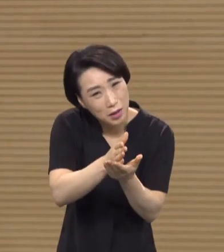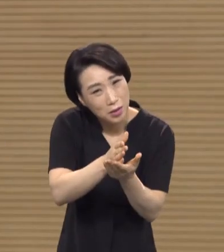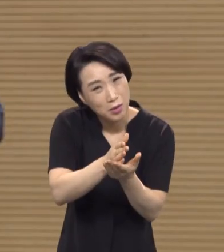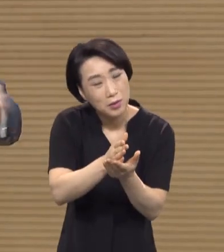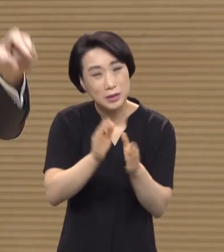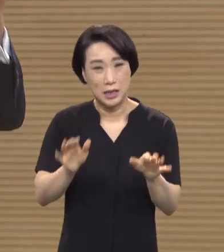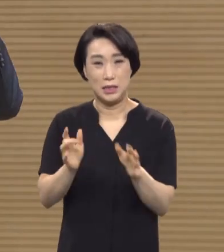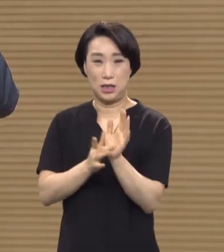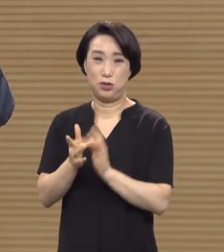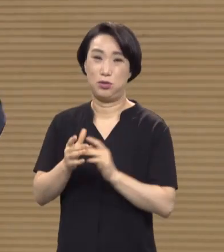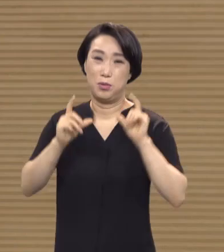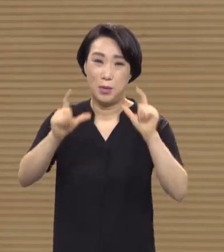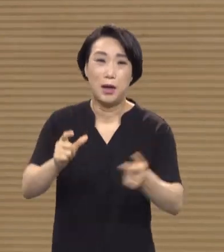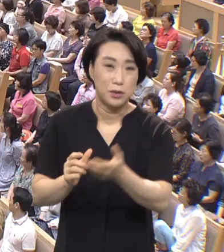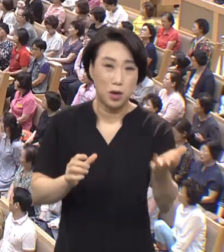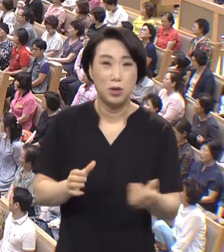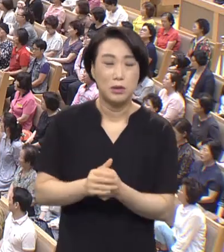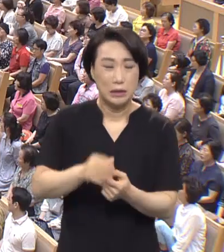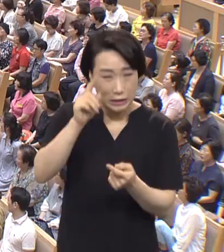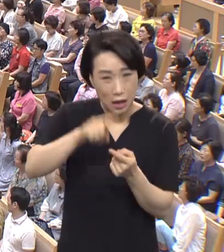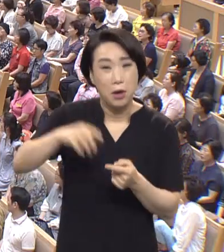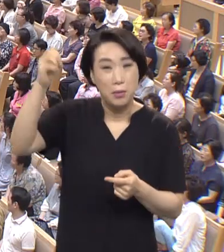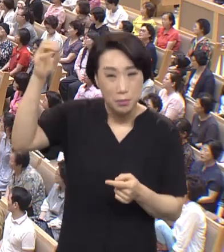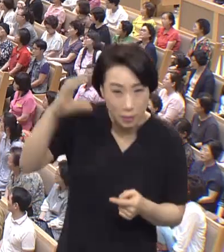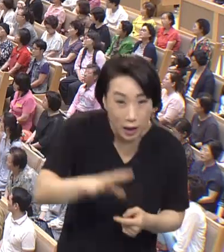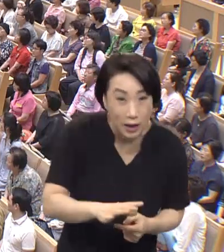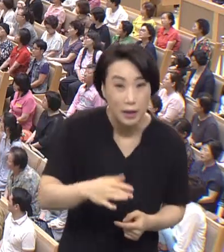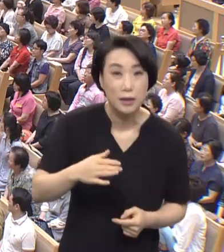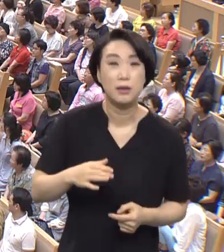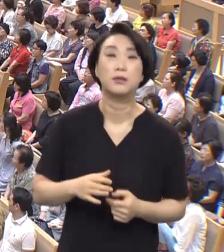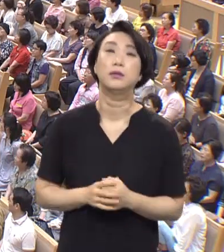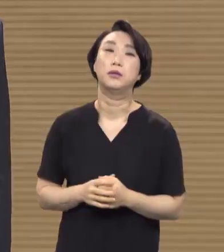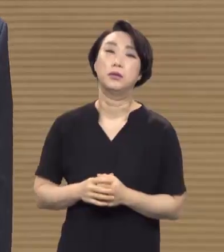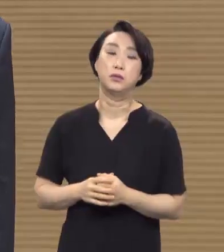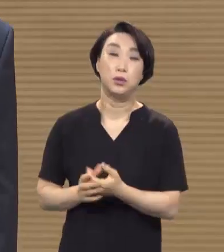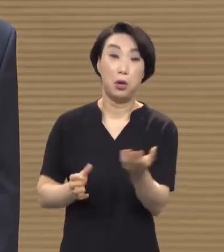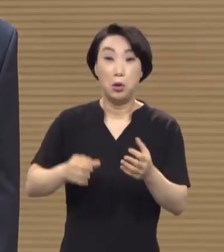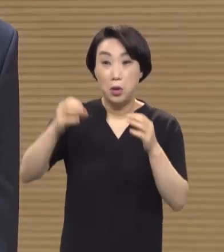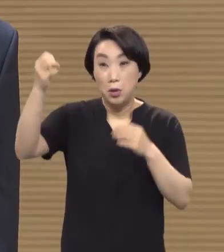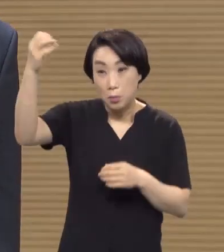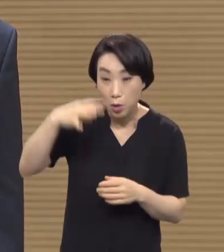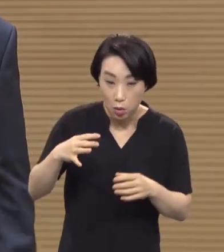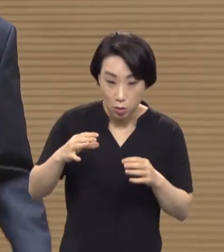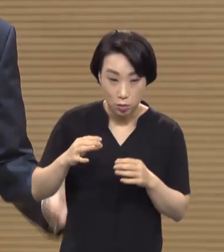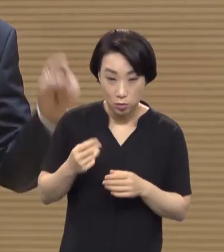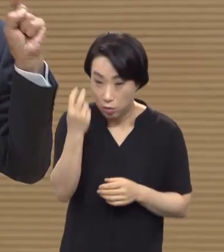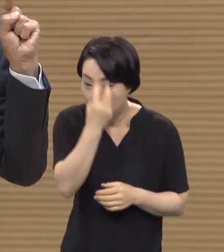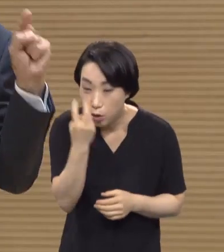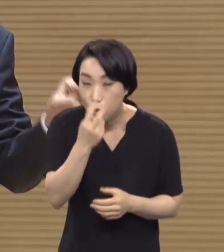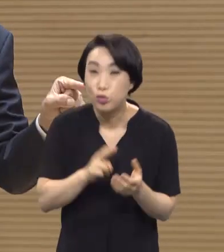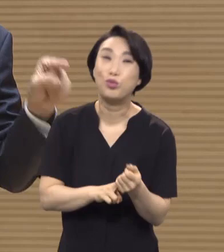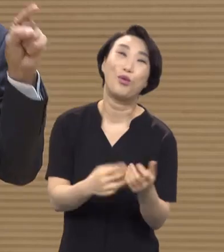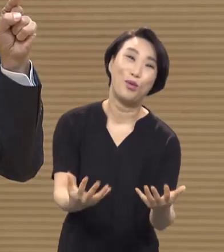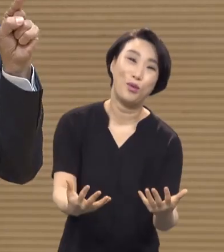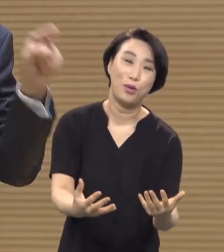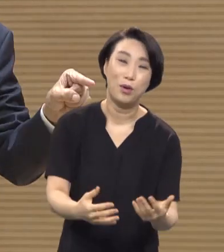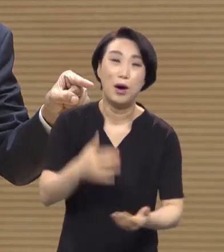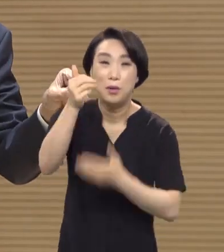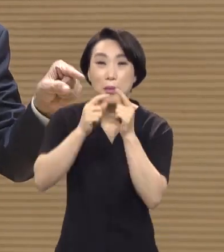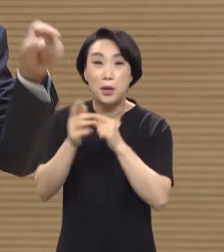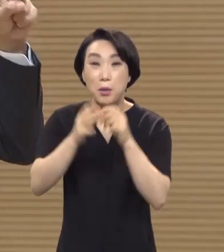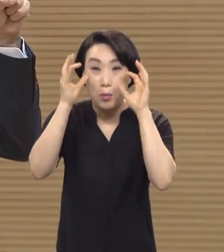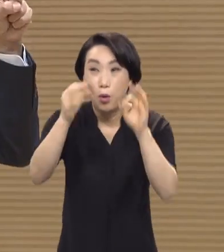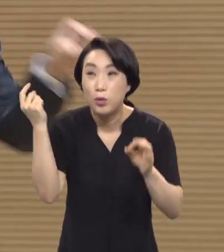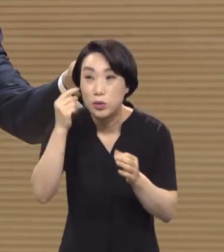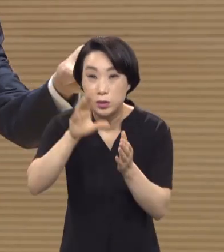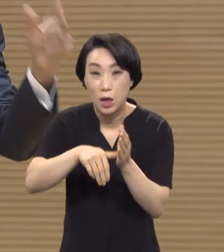내가 한 말씀이 빛이다 그랬죠. 빛으로 보는데 어디서 숨겨? 말씀을 듣고 죄를 깨닫는